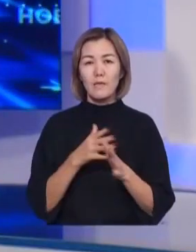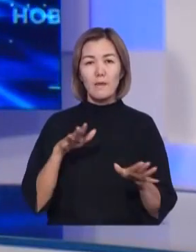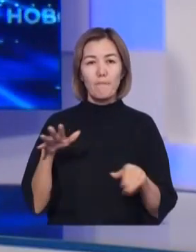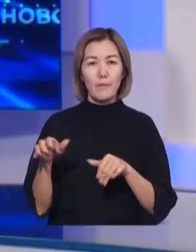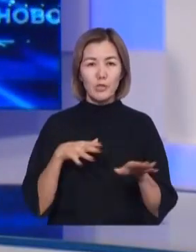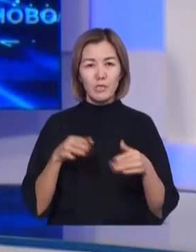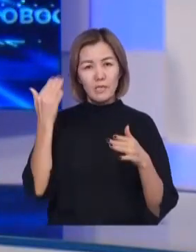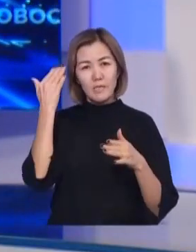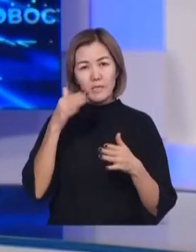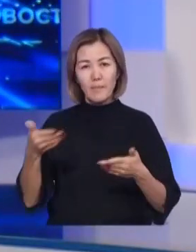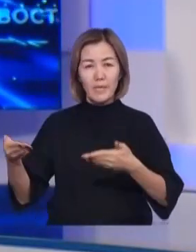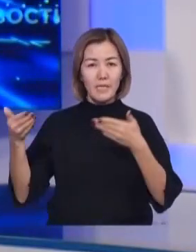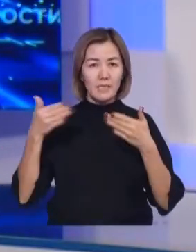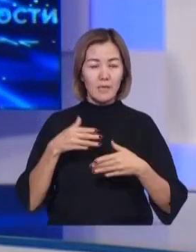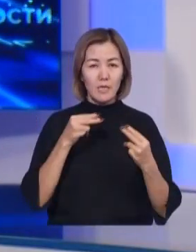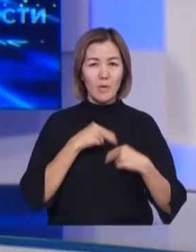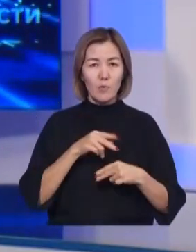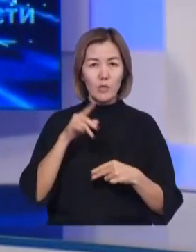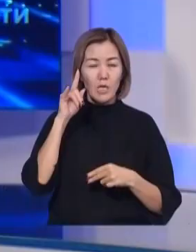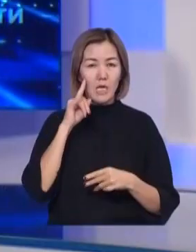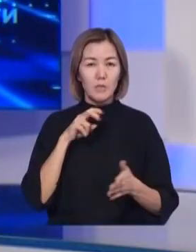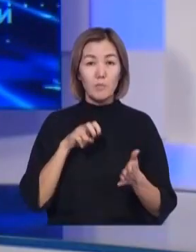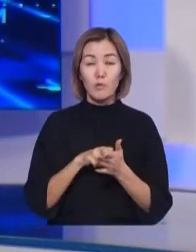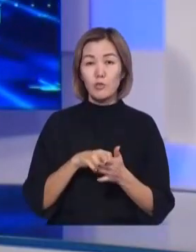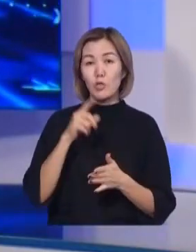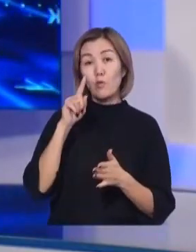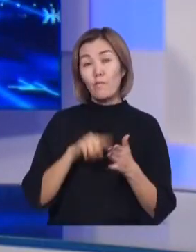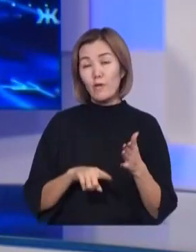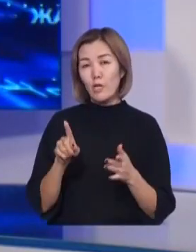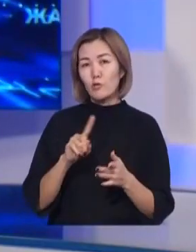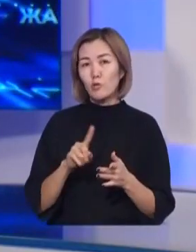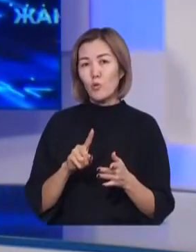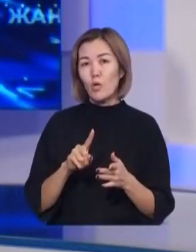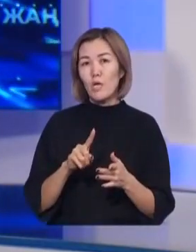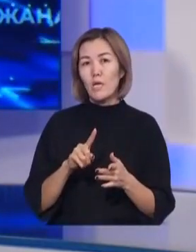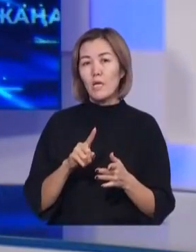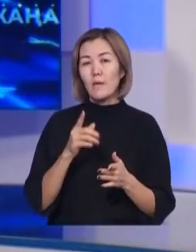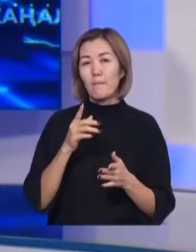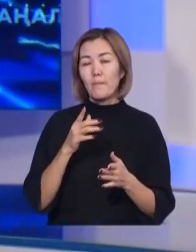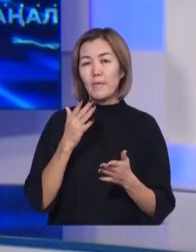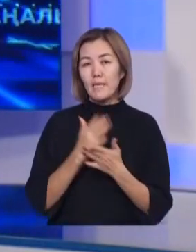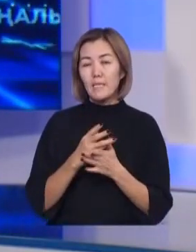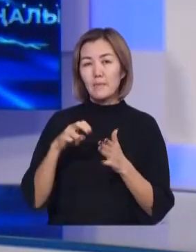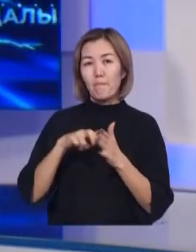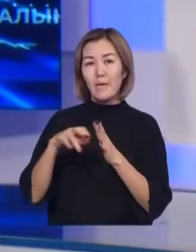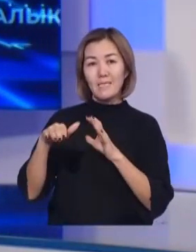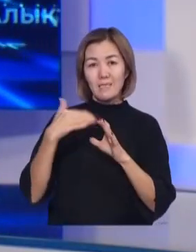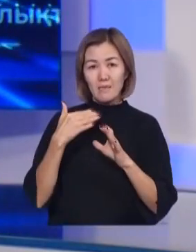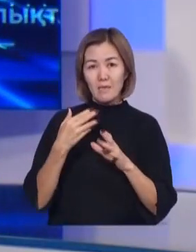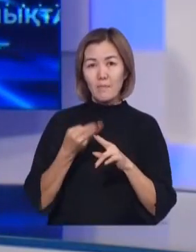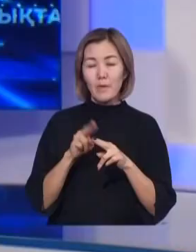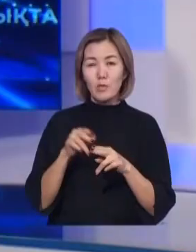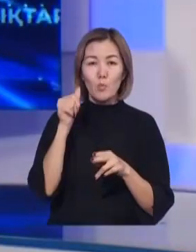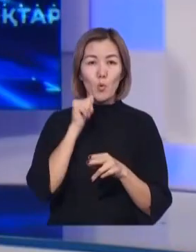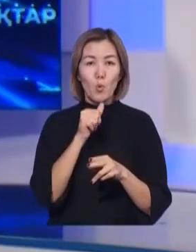неизвестные предоставляются работниками Казпочты и уверяю что у них для вас имеется посылка а потому просят Сказать